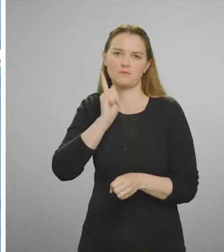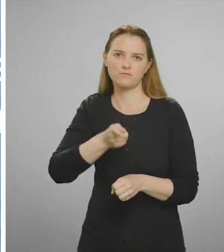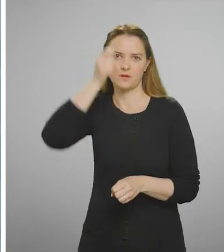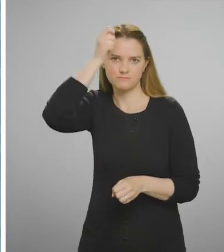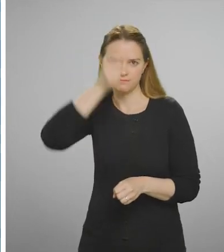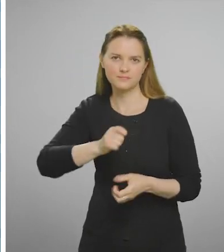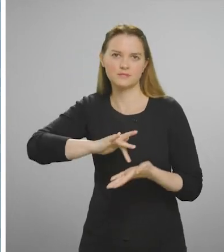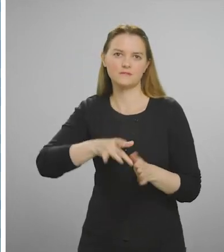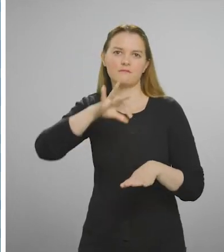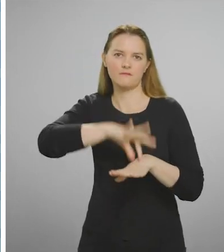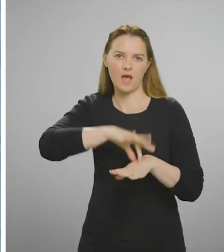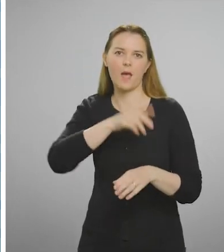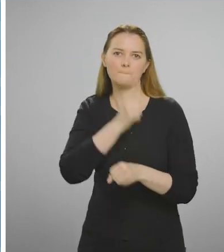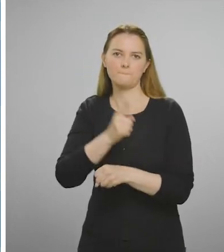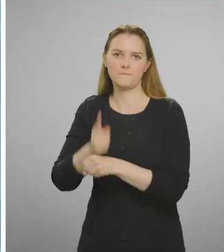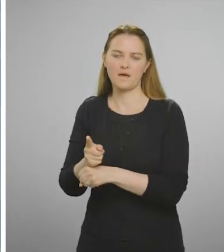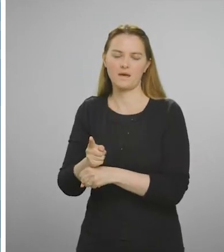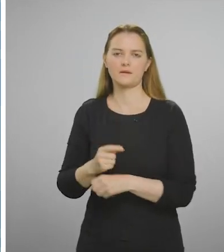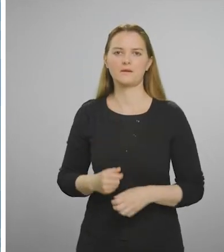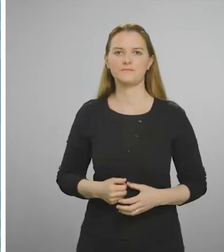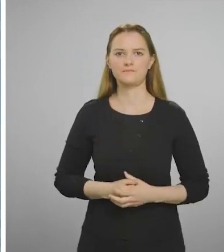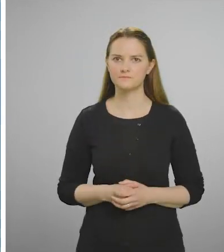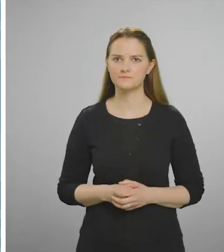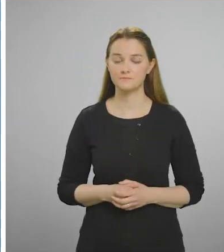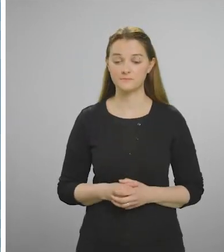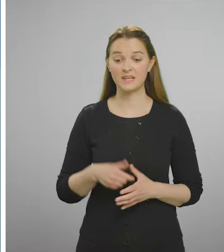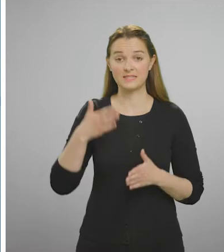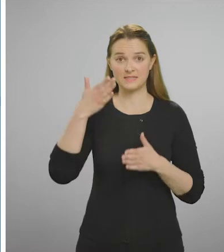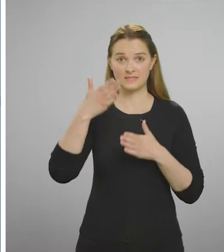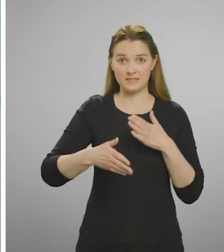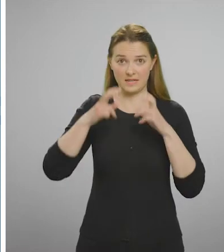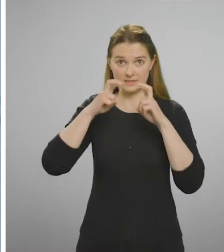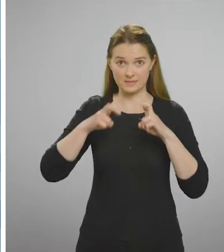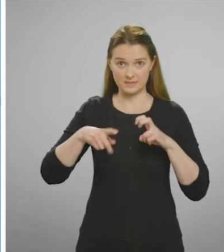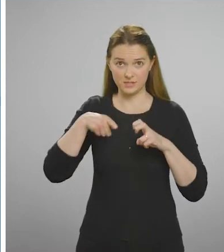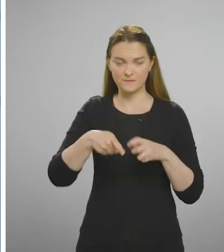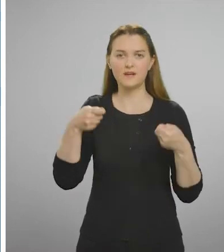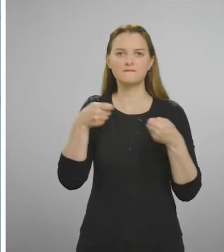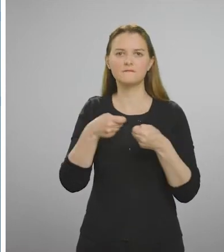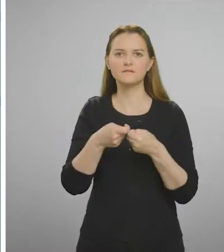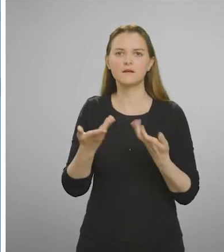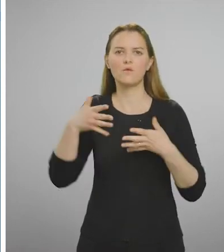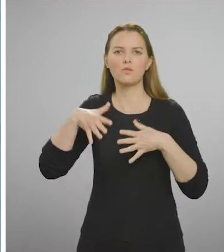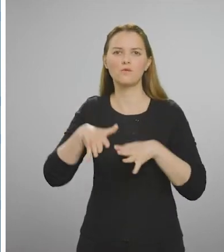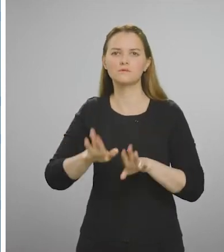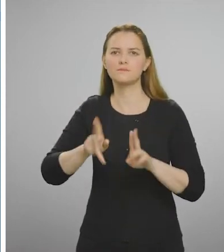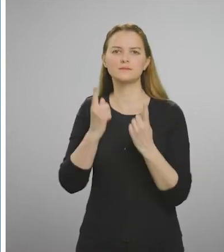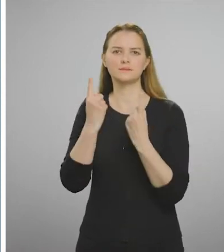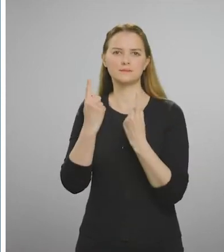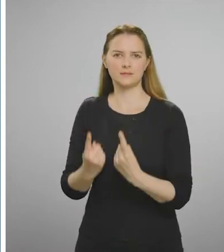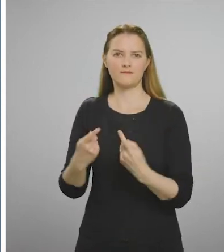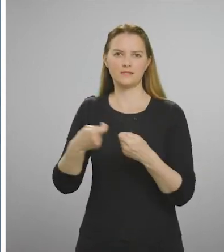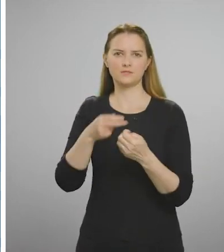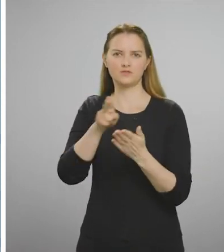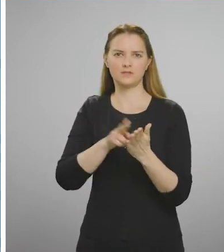poštujući sve epidemiološke mjere. Posljednji dio ovog istraživanja bio je rezerviran za stavove o čitanju knjiga. I pitanja